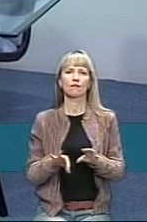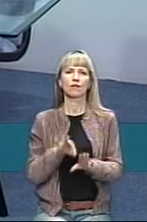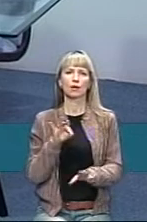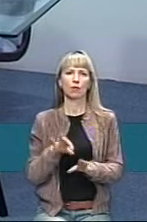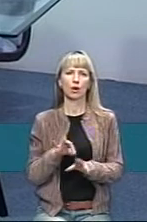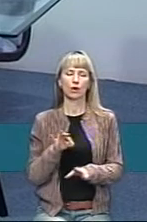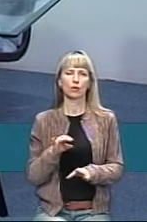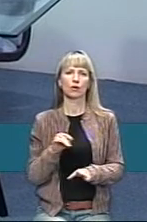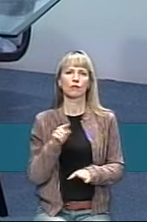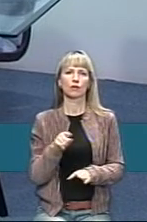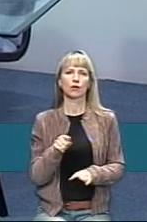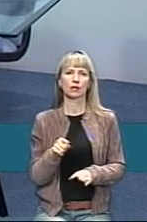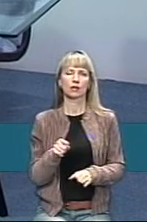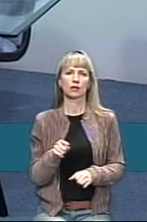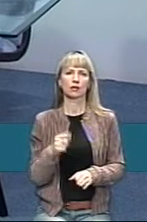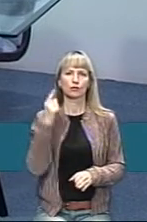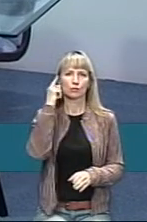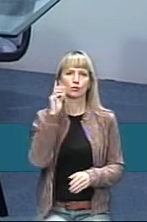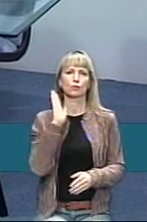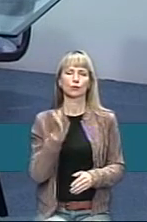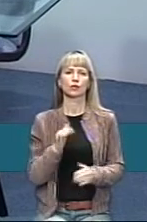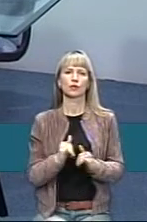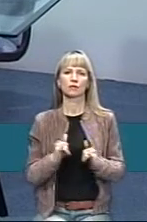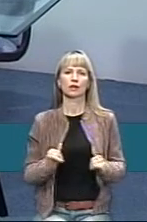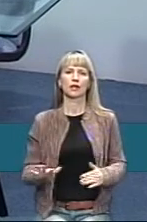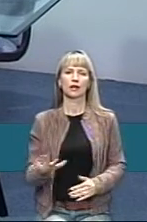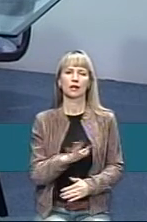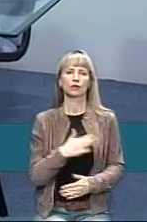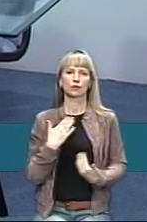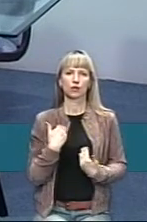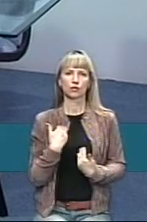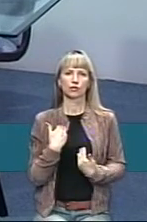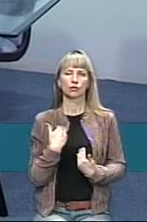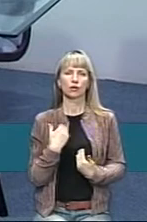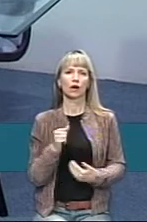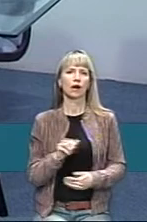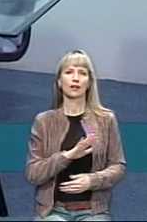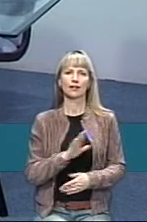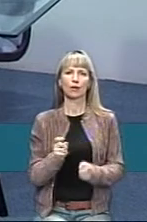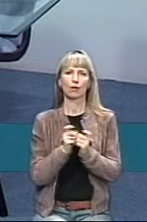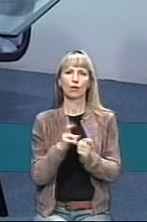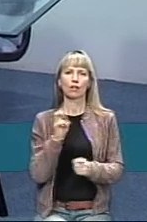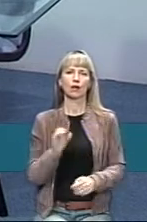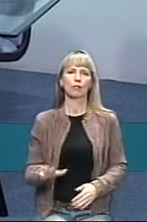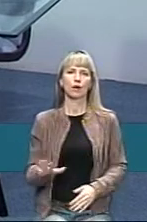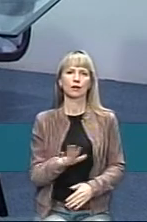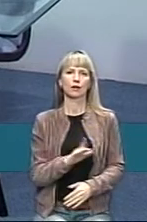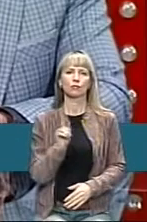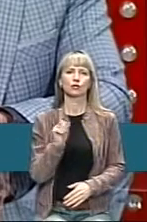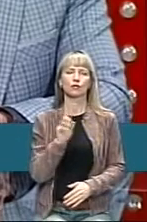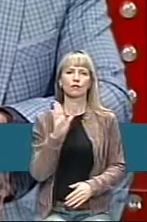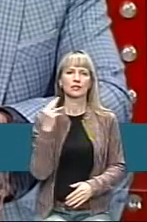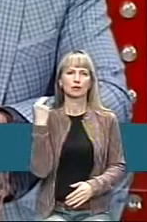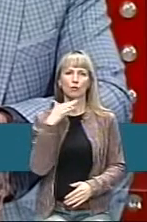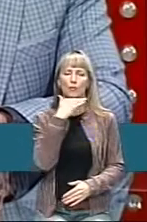як я сподіваюся, що вони будуть вже розвивати країну нашу, а не боротися на Майдані, тому що в Запоріжжі